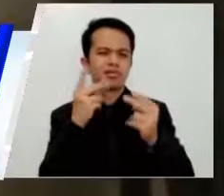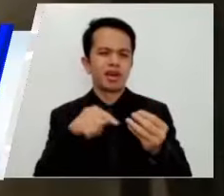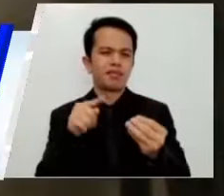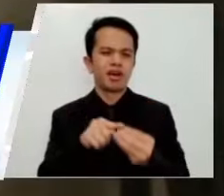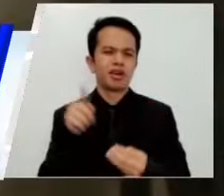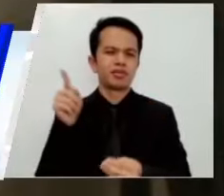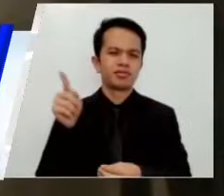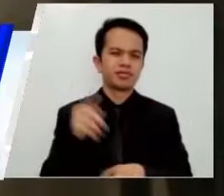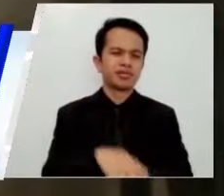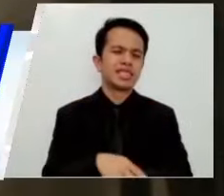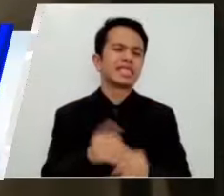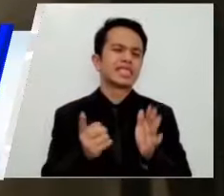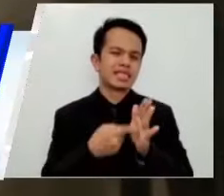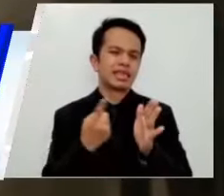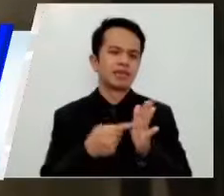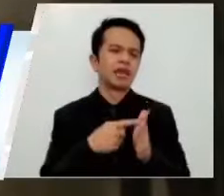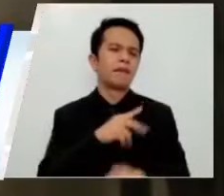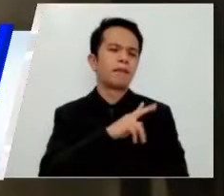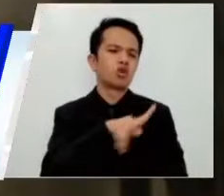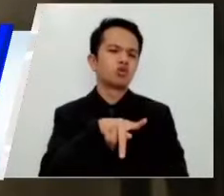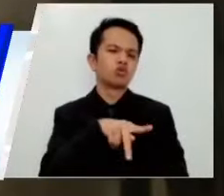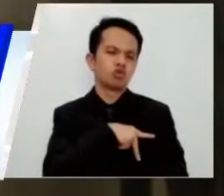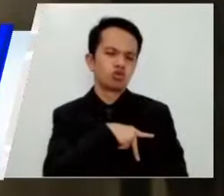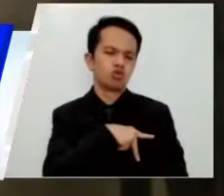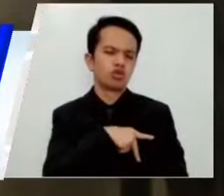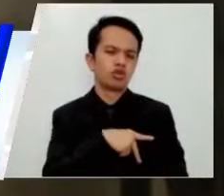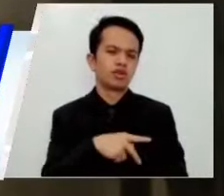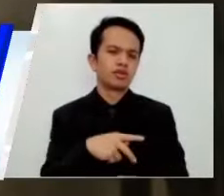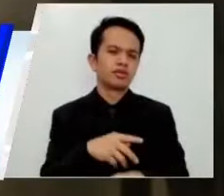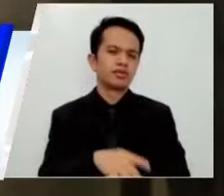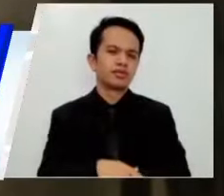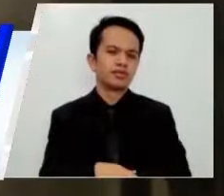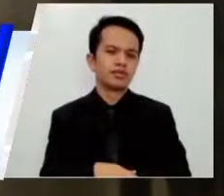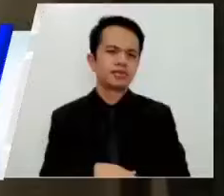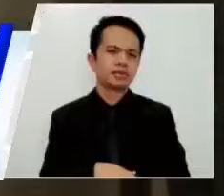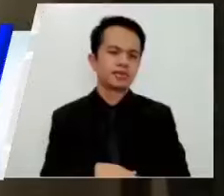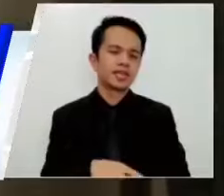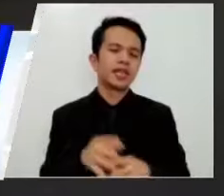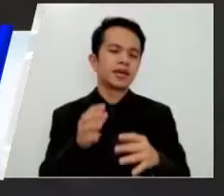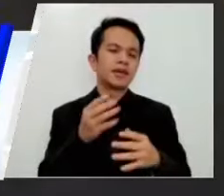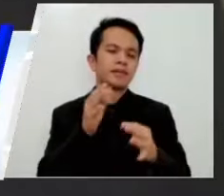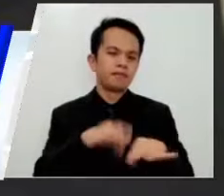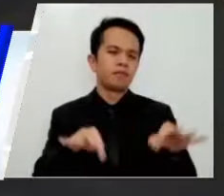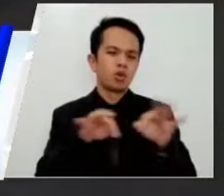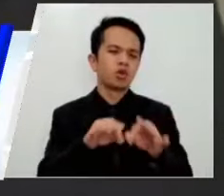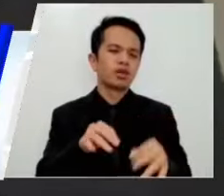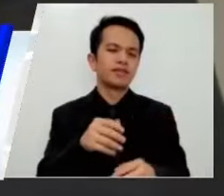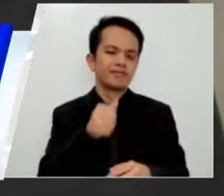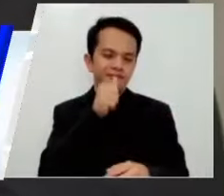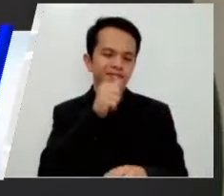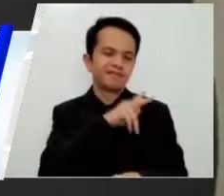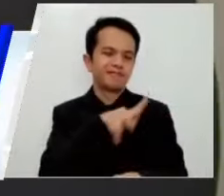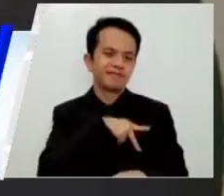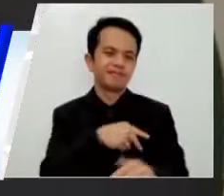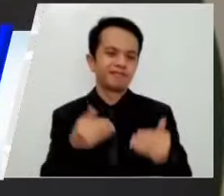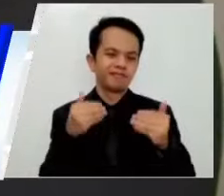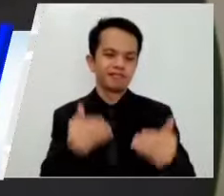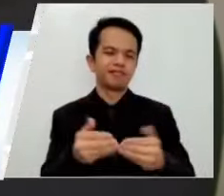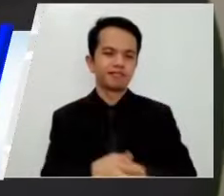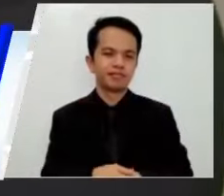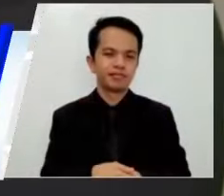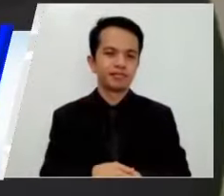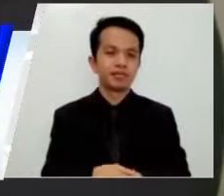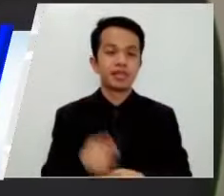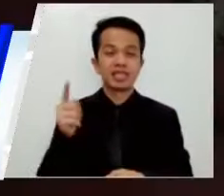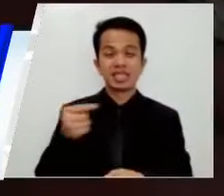sometimes yung mga personal things that's happening, better be personal na lang. Bulong pa nga ni